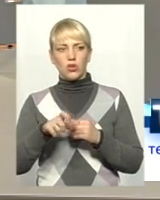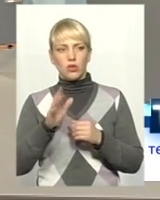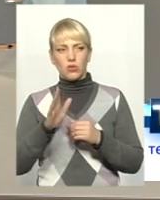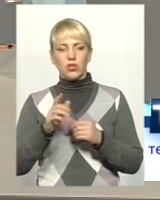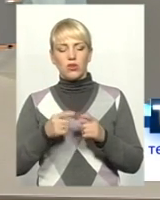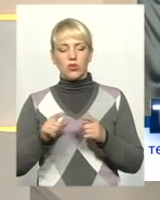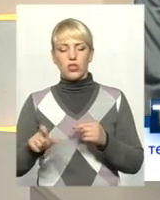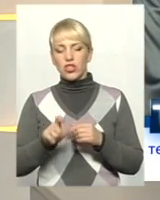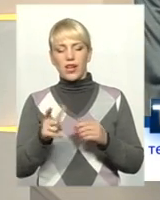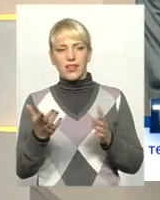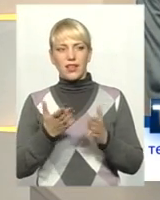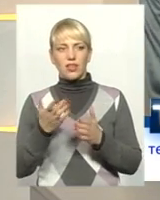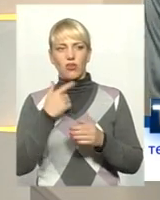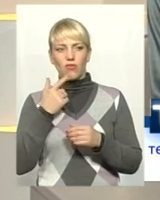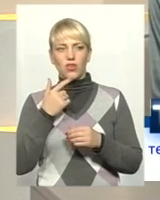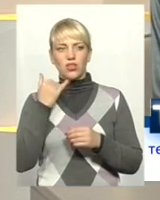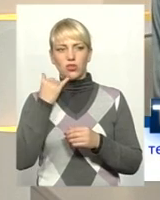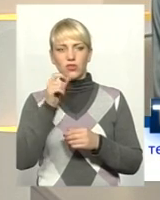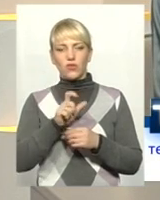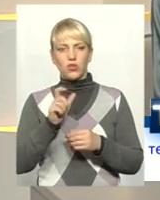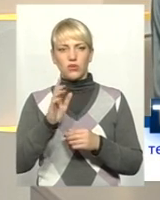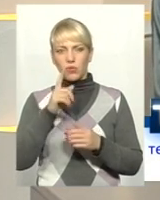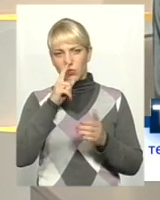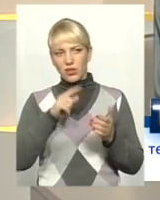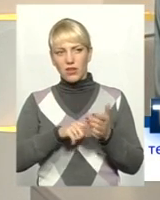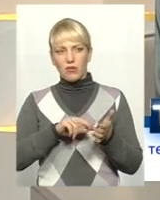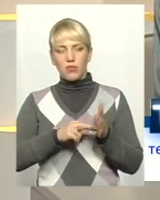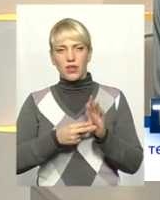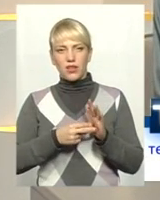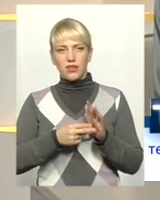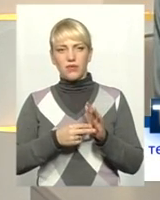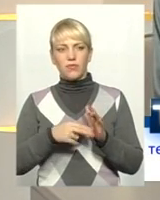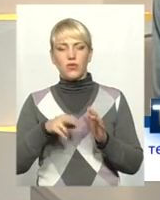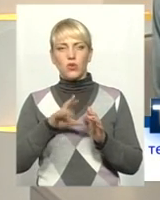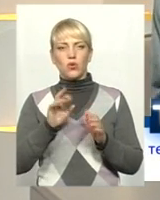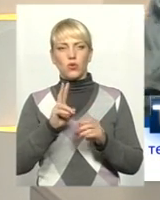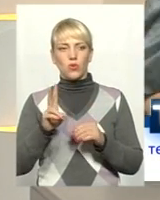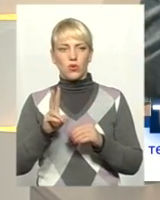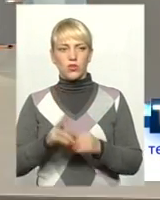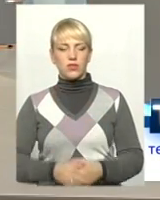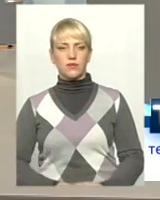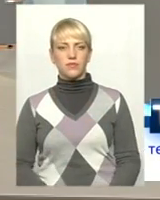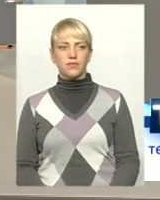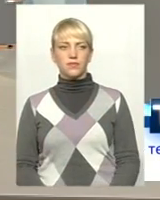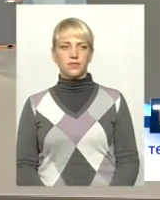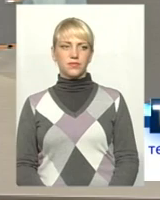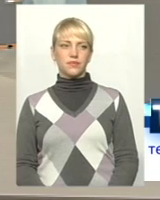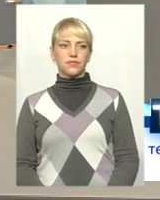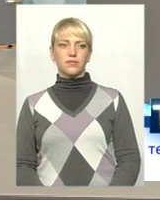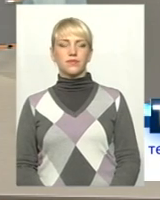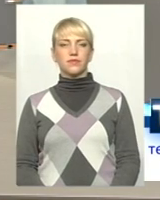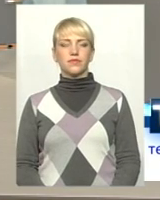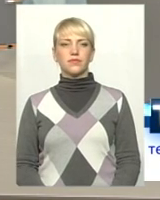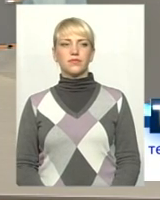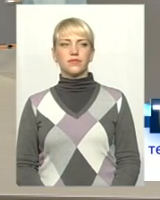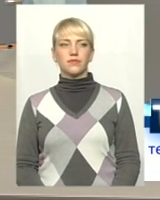той шлях, про який говорили додзвонювачі, він попаде в план принаймні до когось для того, аби ліквідувати ту ямковість,